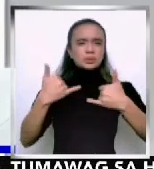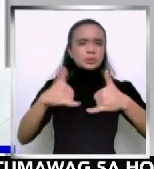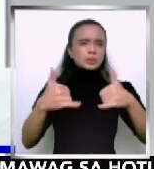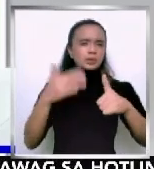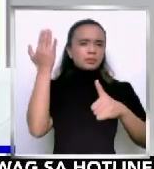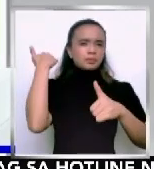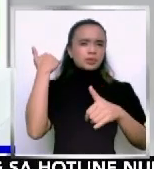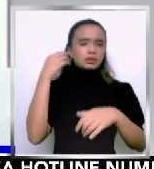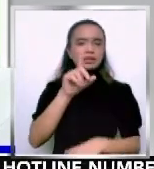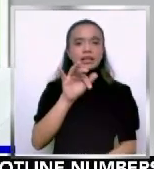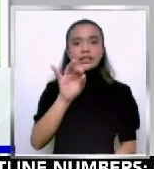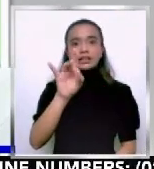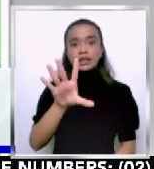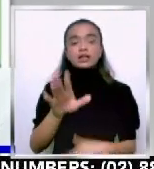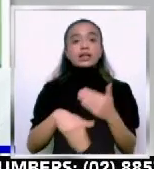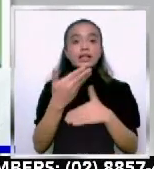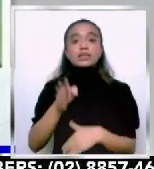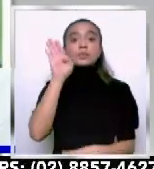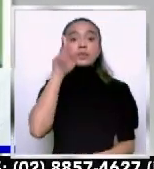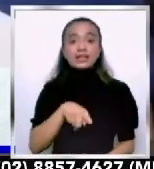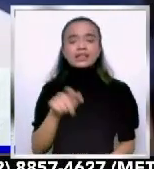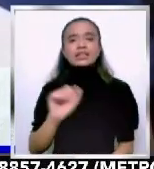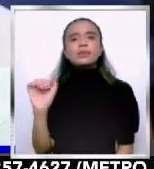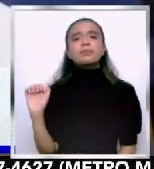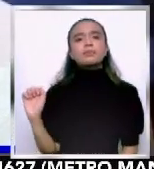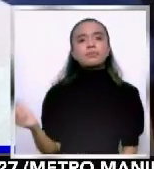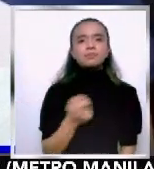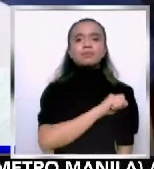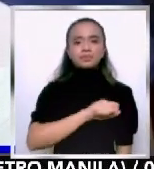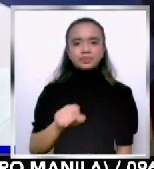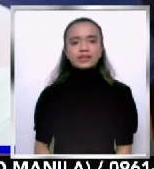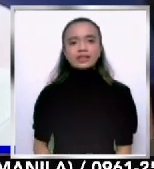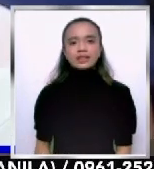Ang kanyang kapatid na si Miko, isa ring tennis athlete. Their role